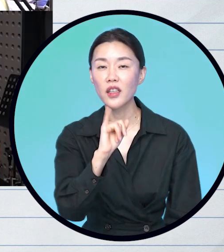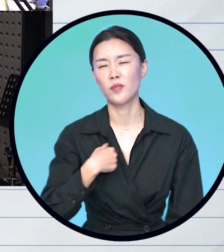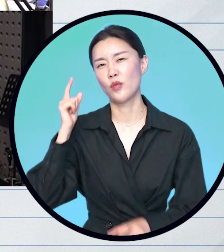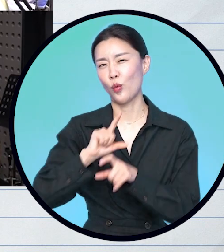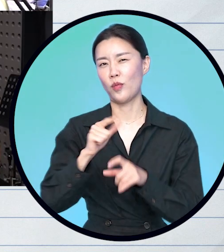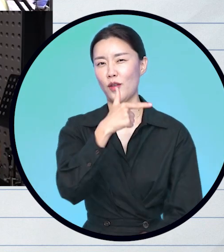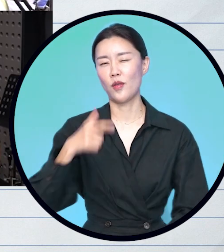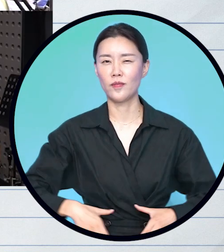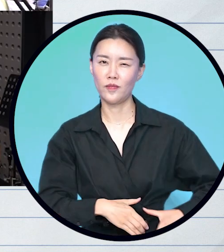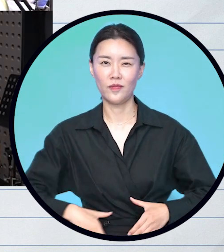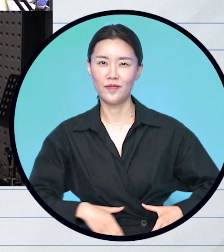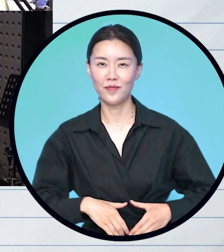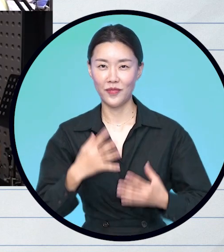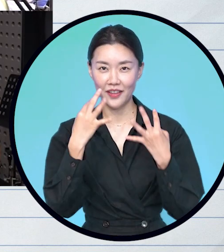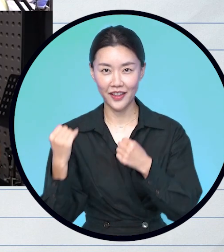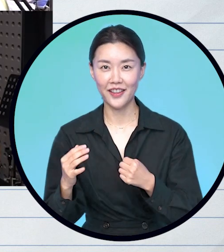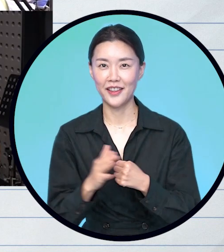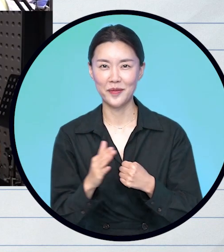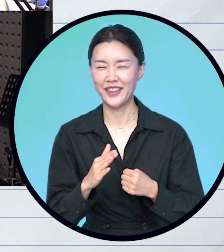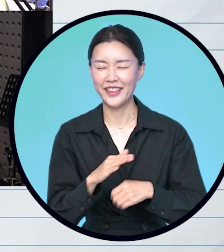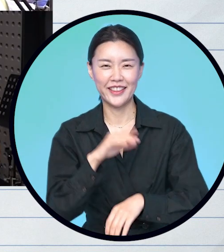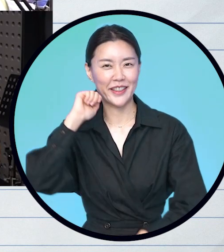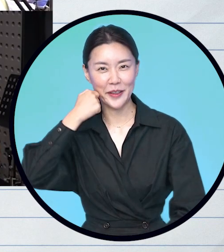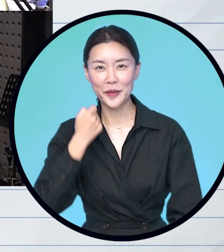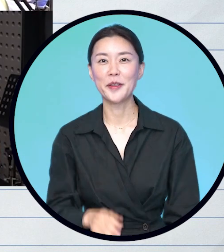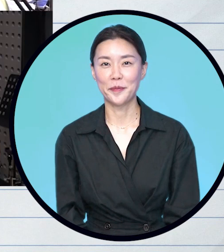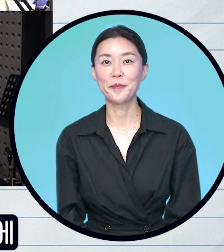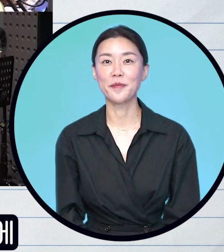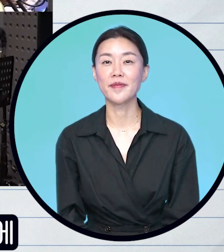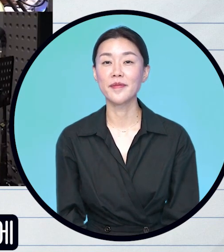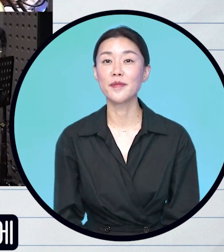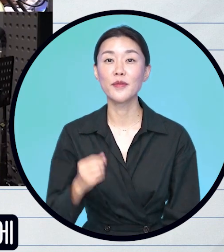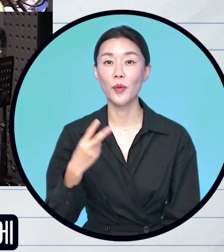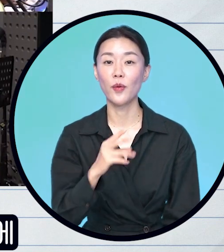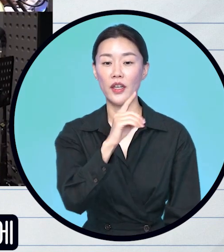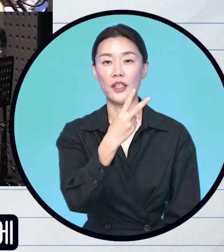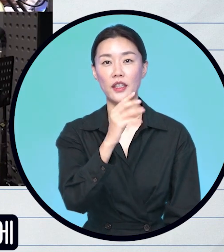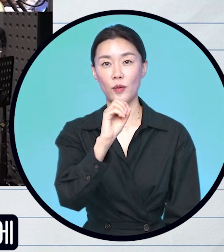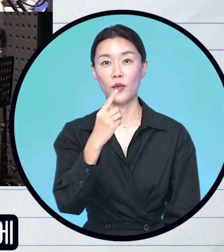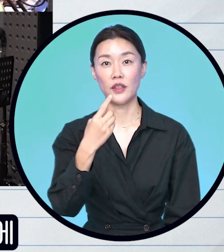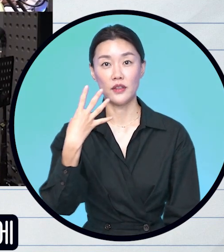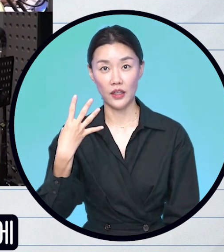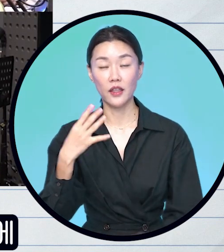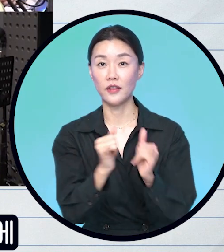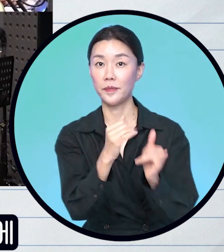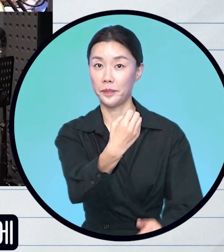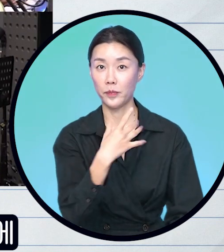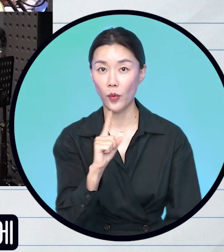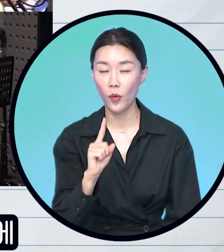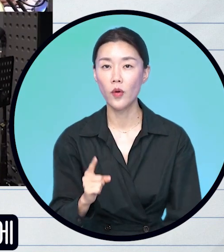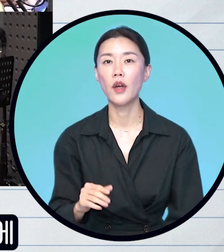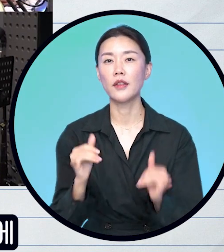많이 하거든요. 고민 많이 한다. 결정을 잘 못합니다. 쉽지 않다. 네. 2014님이 멤버들